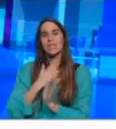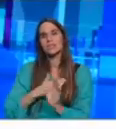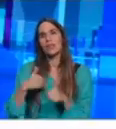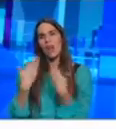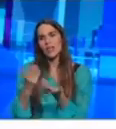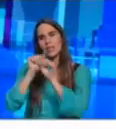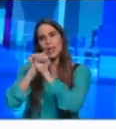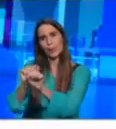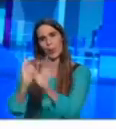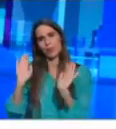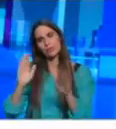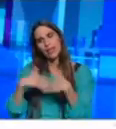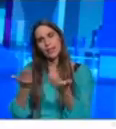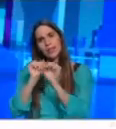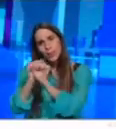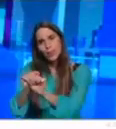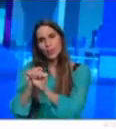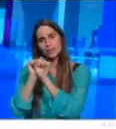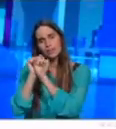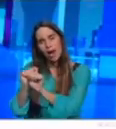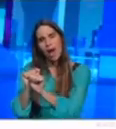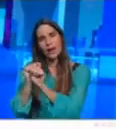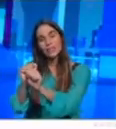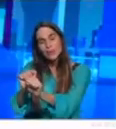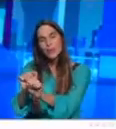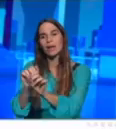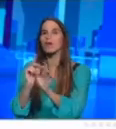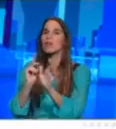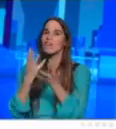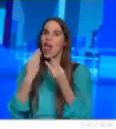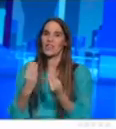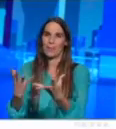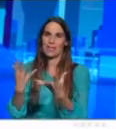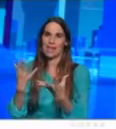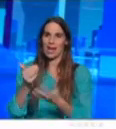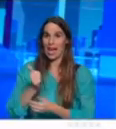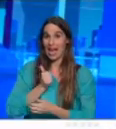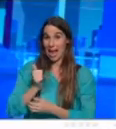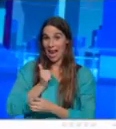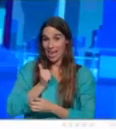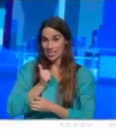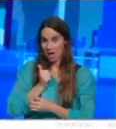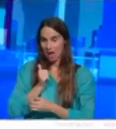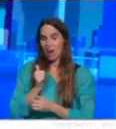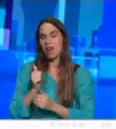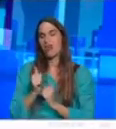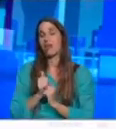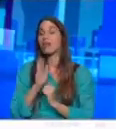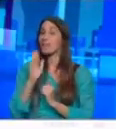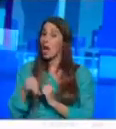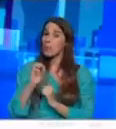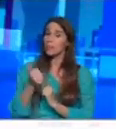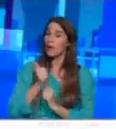לתת לו גיבוי, תמיכה וחיזוק. ולהעביר מסר גם לחיילי צה"ל, שגם אם הם